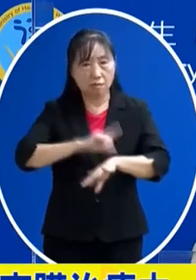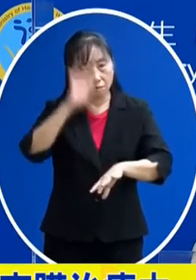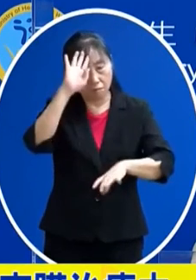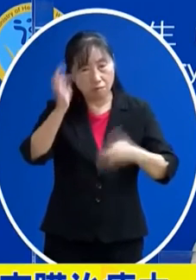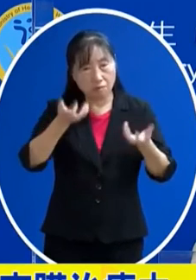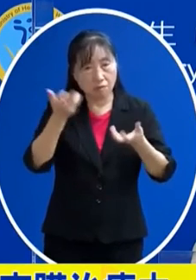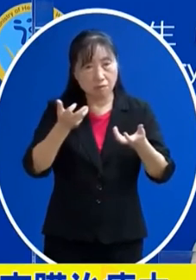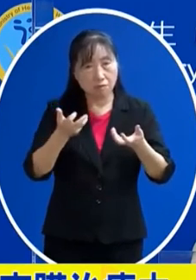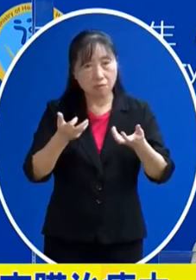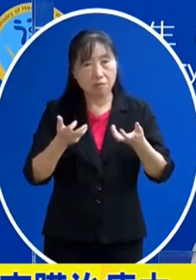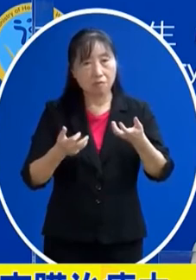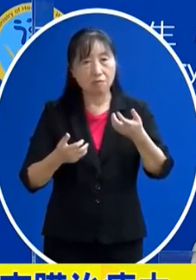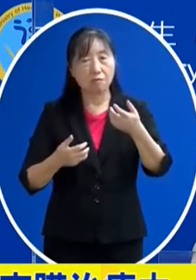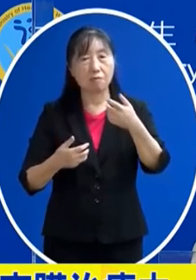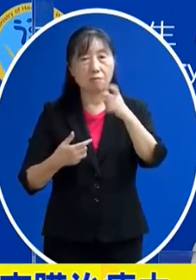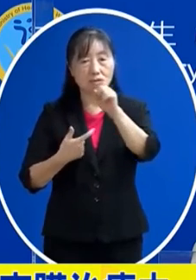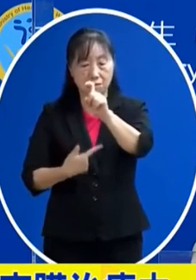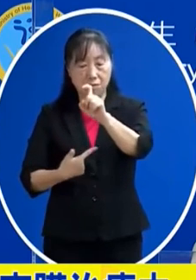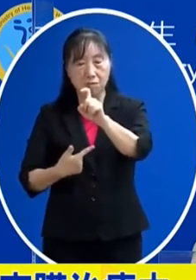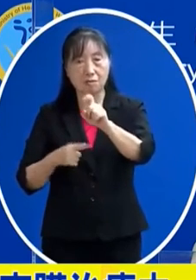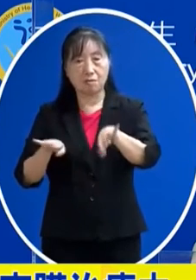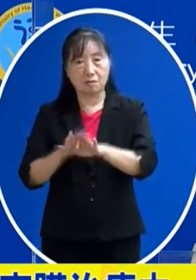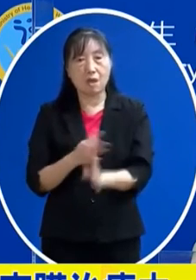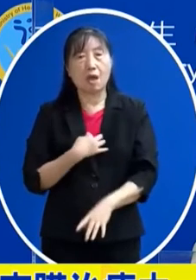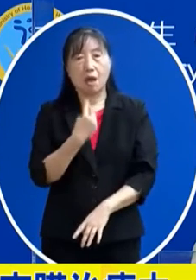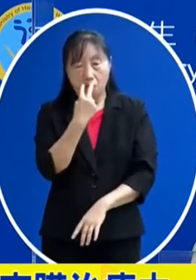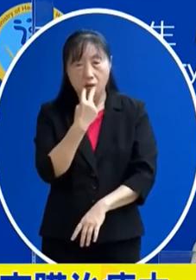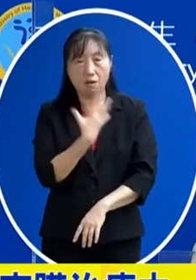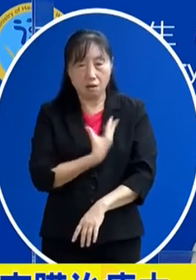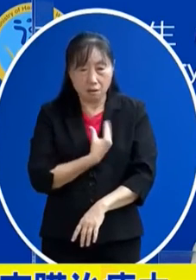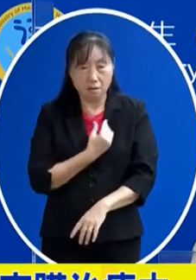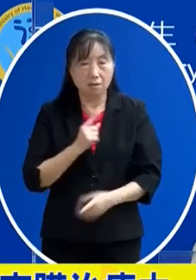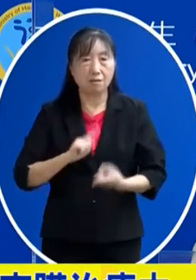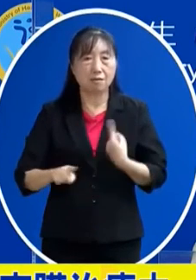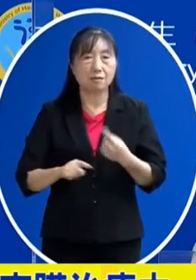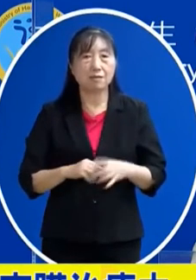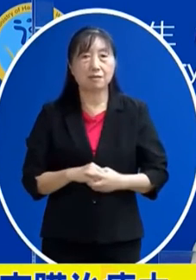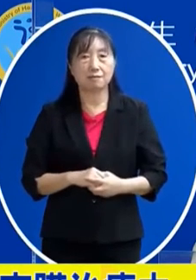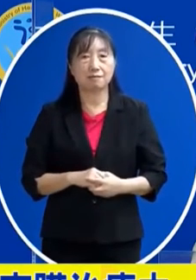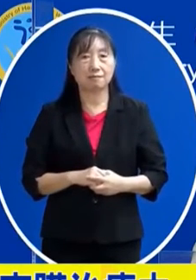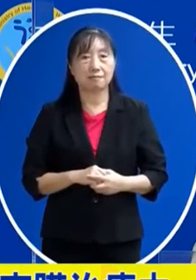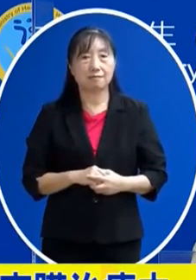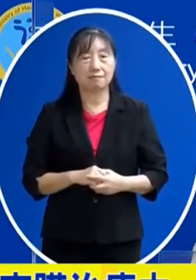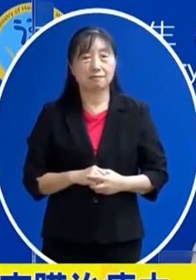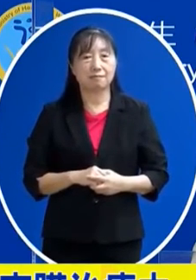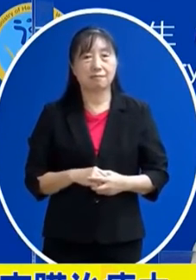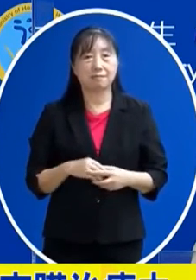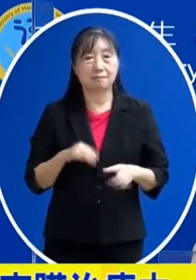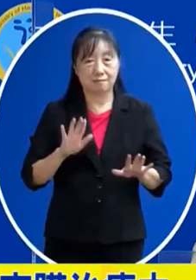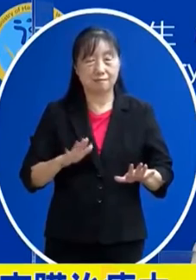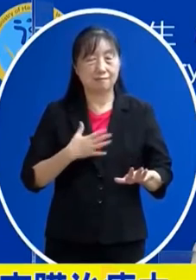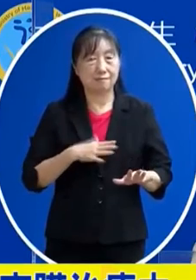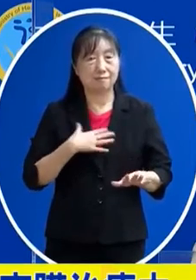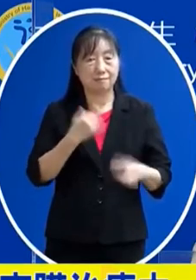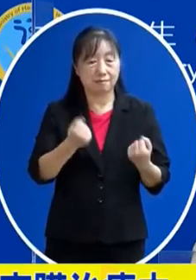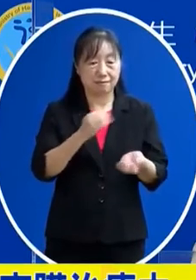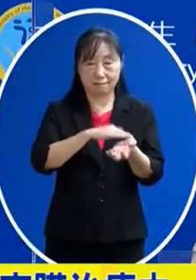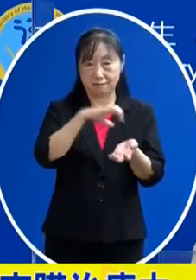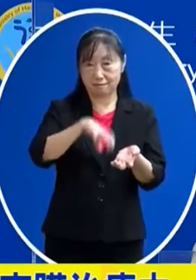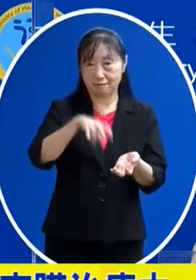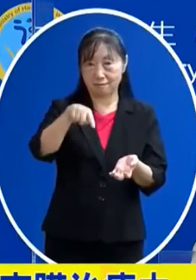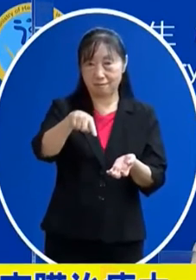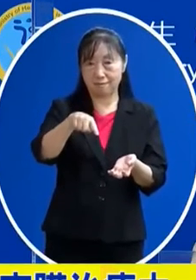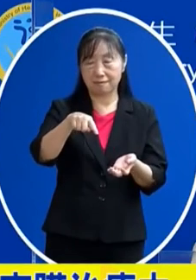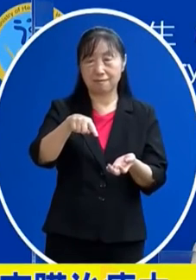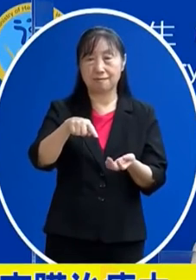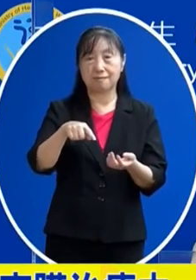烧，6号开始有呼吸喘的一个心搏过速的情形哈，所以目前知道他目前在医院里